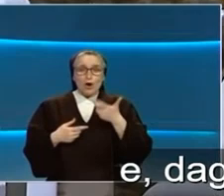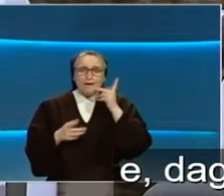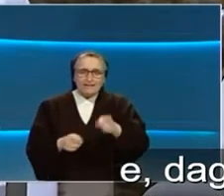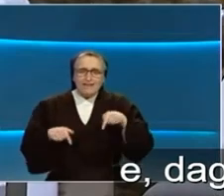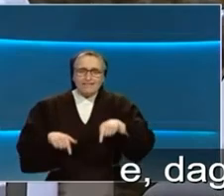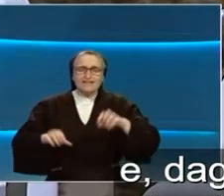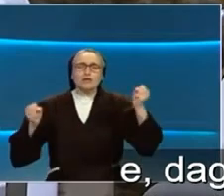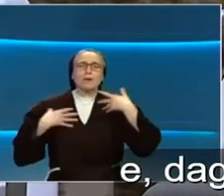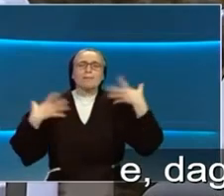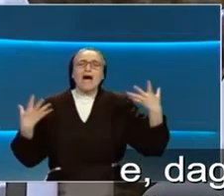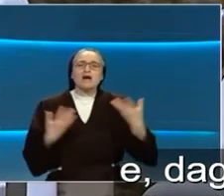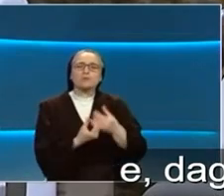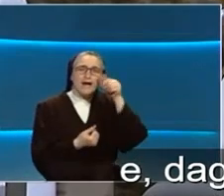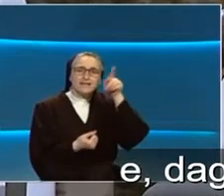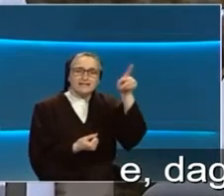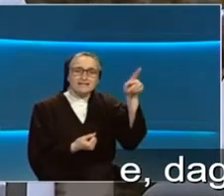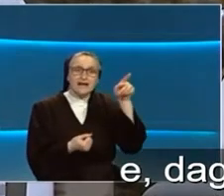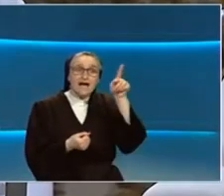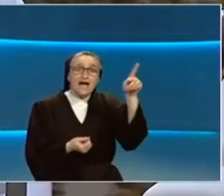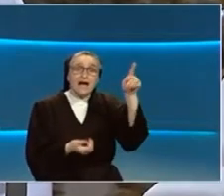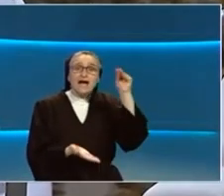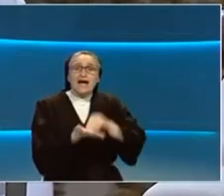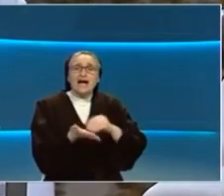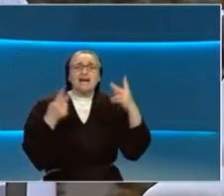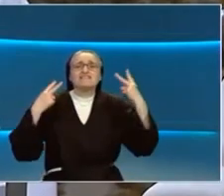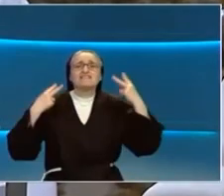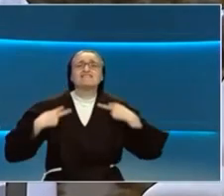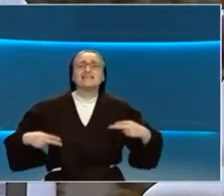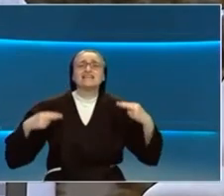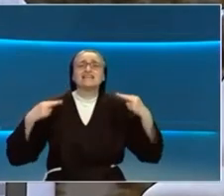축하합시다. 그분은 살아계십니다. 여전히